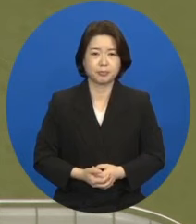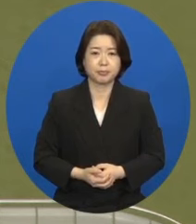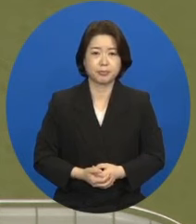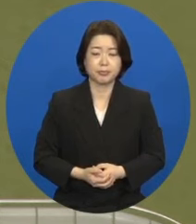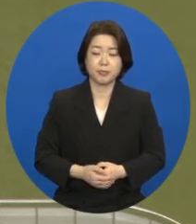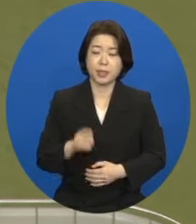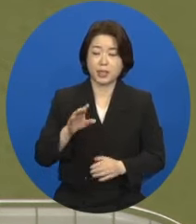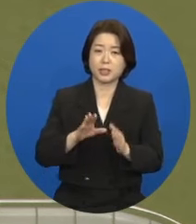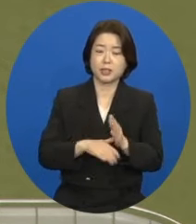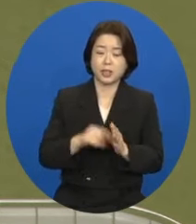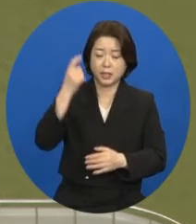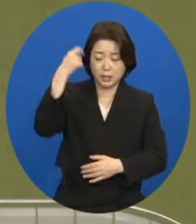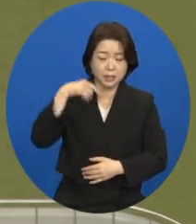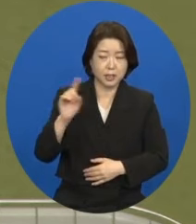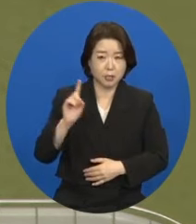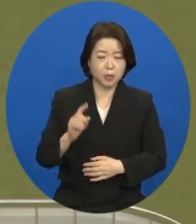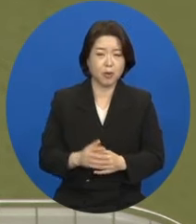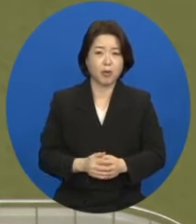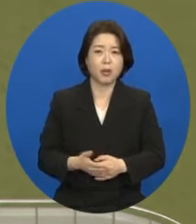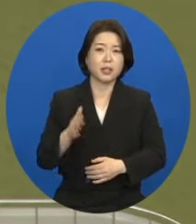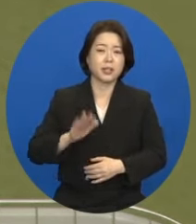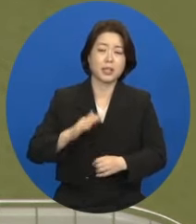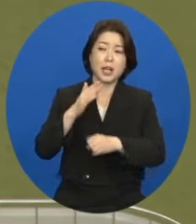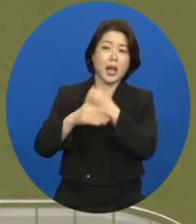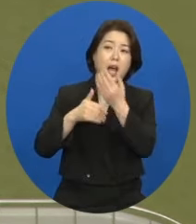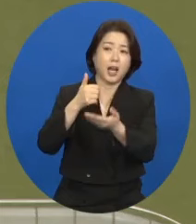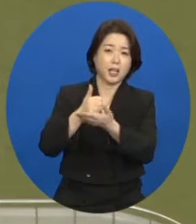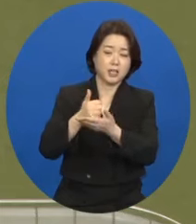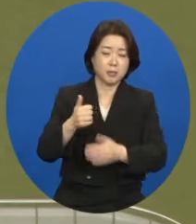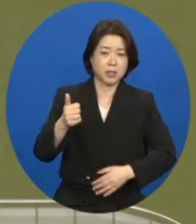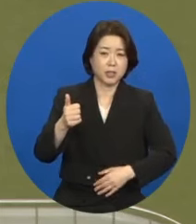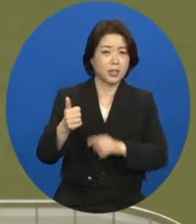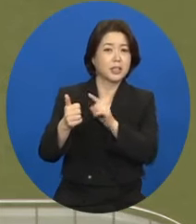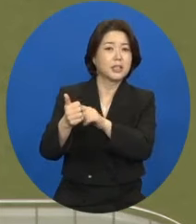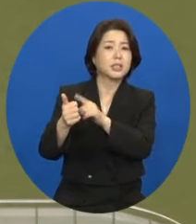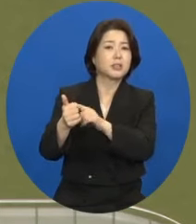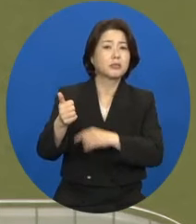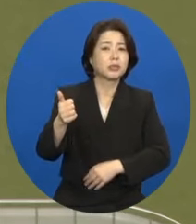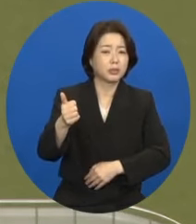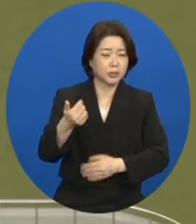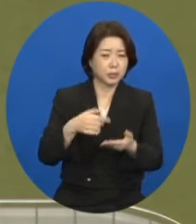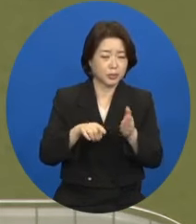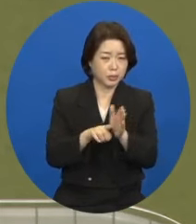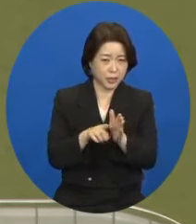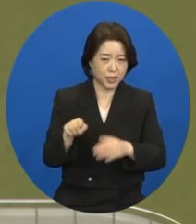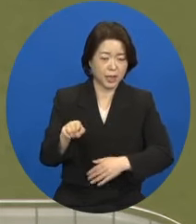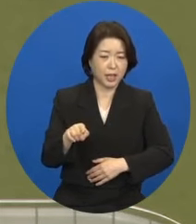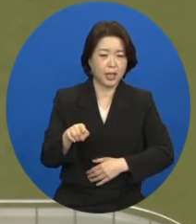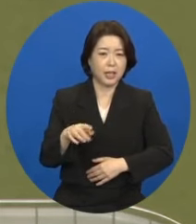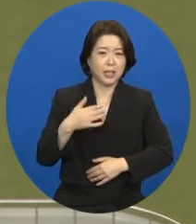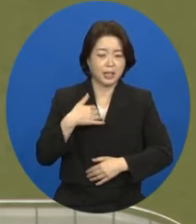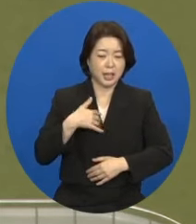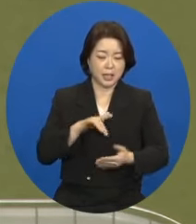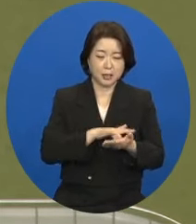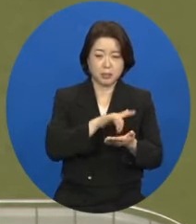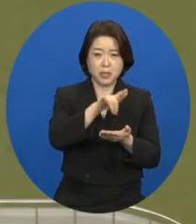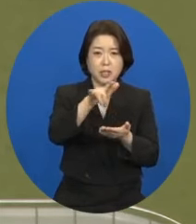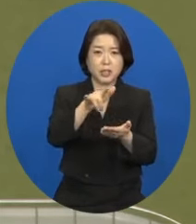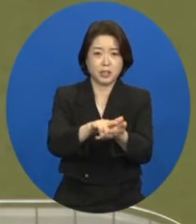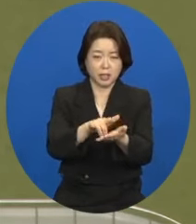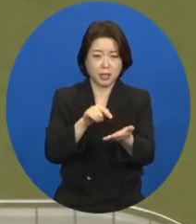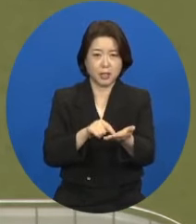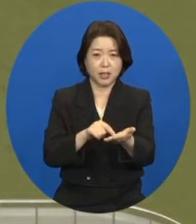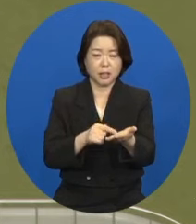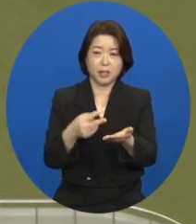그러면서 느낀 것이 무엇이냐면, 아, 하나님께서 그분을 위해 저를 이 비행기에 태워보내셨구나 라는 것을